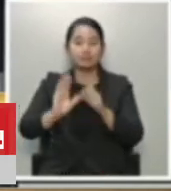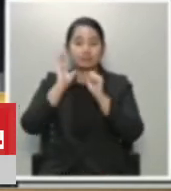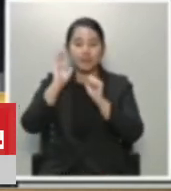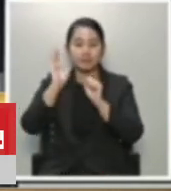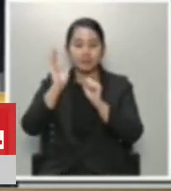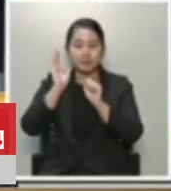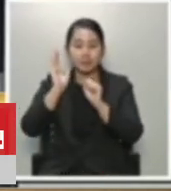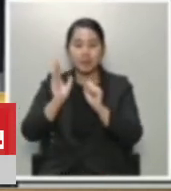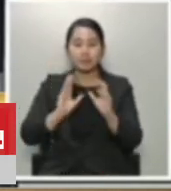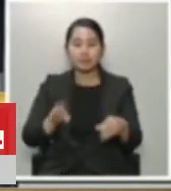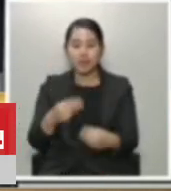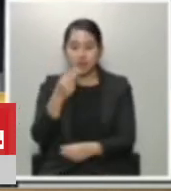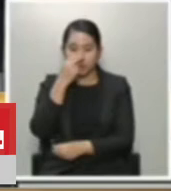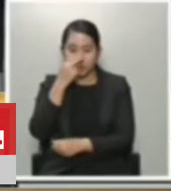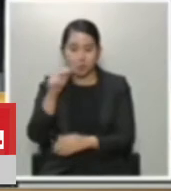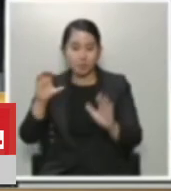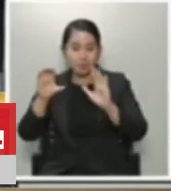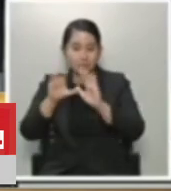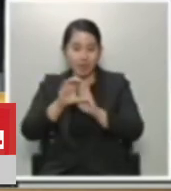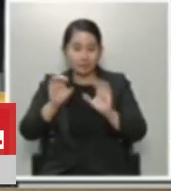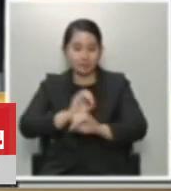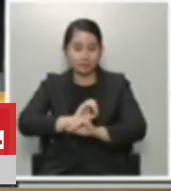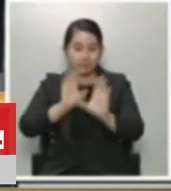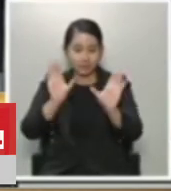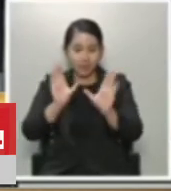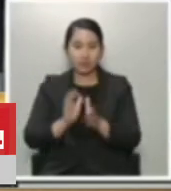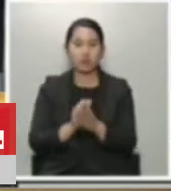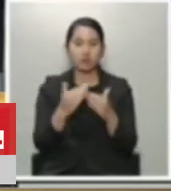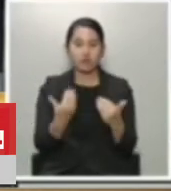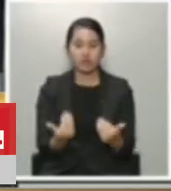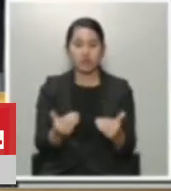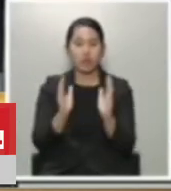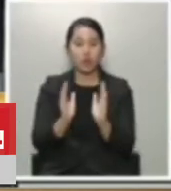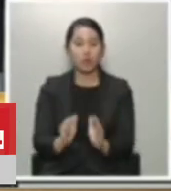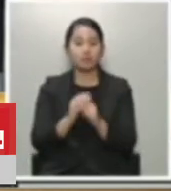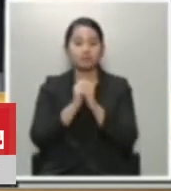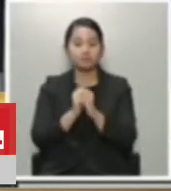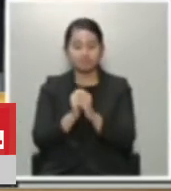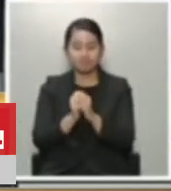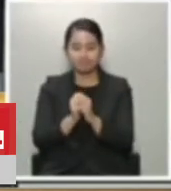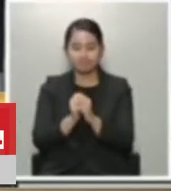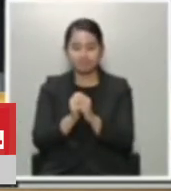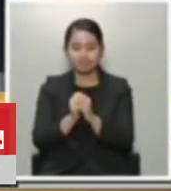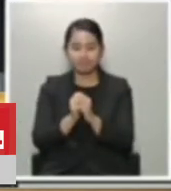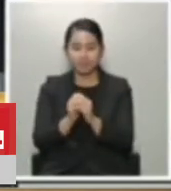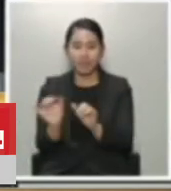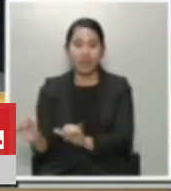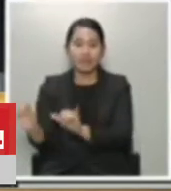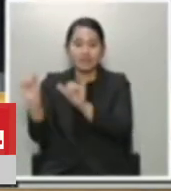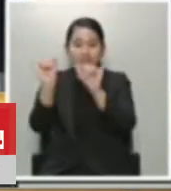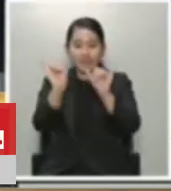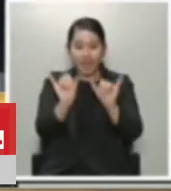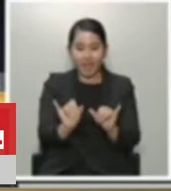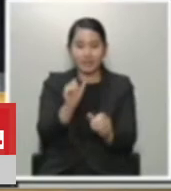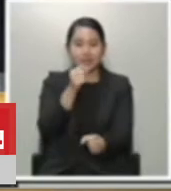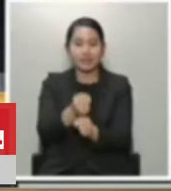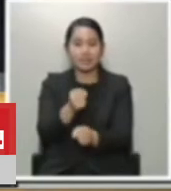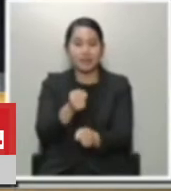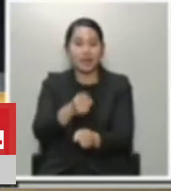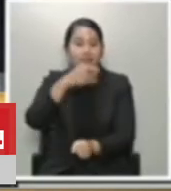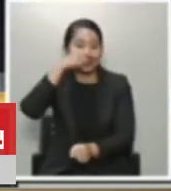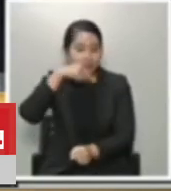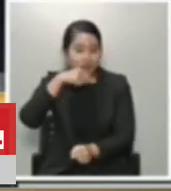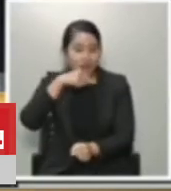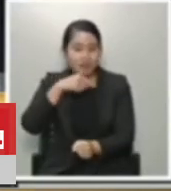ครับว่าในปัจจุบันคนนะครับโดยเฉพาะคนจีนที่มาทำมาหากินอยู่ในเมืองไทยที่